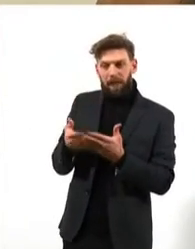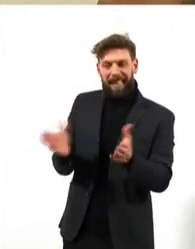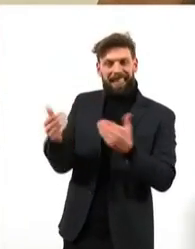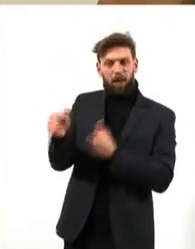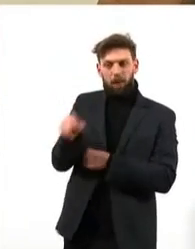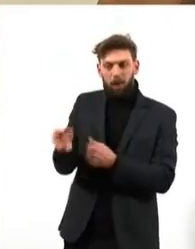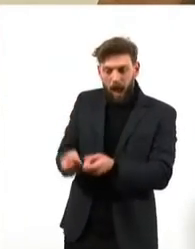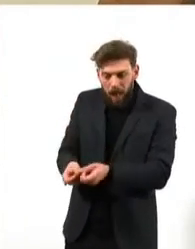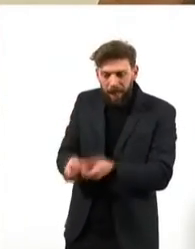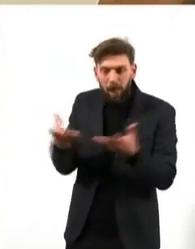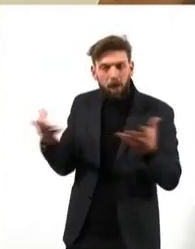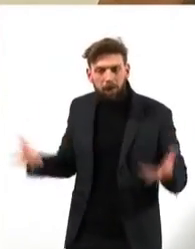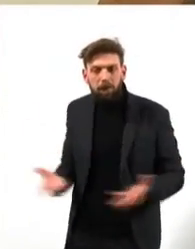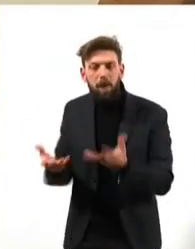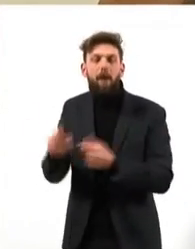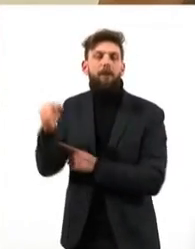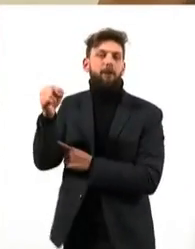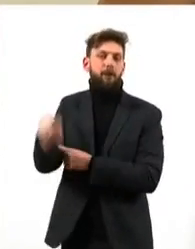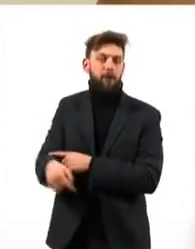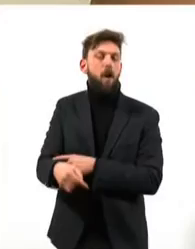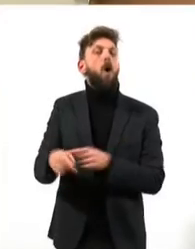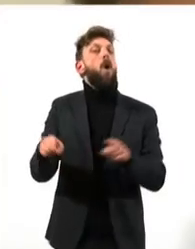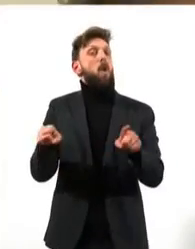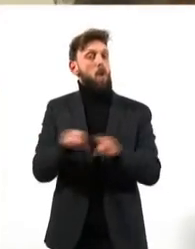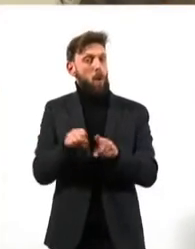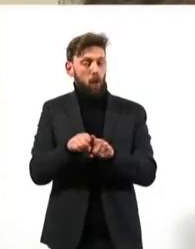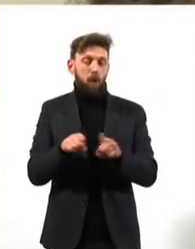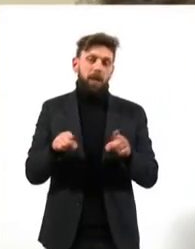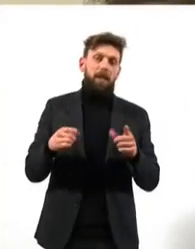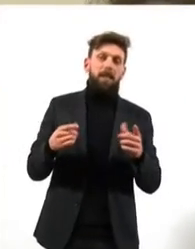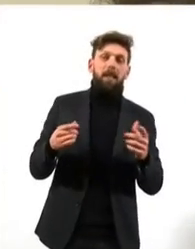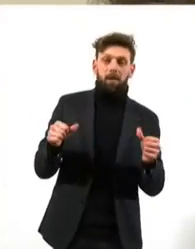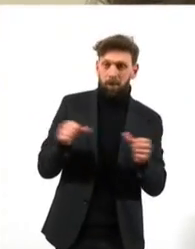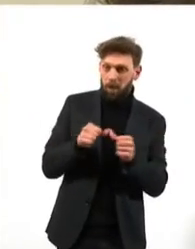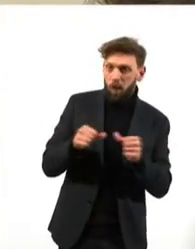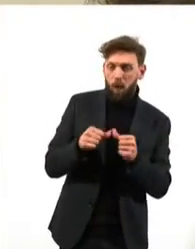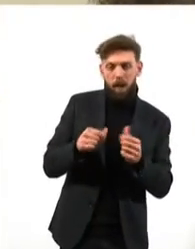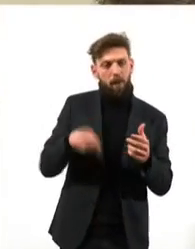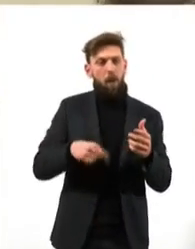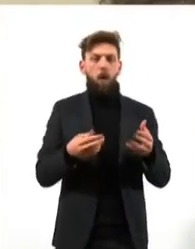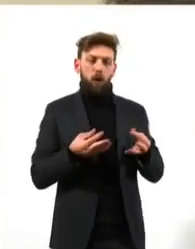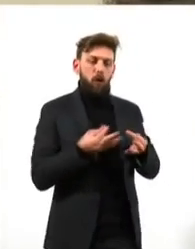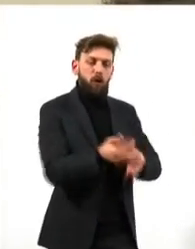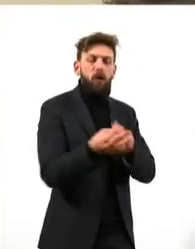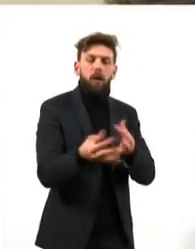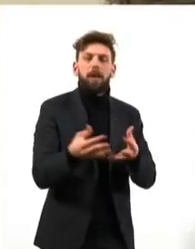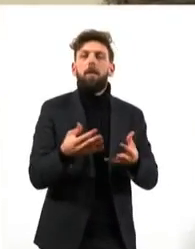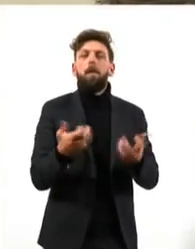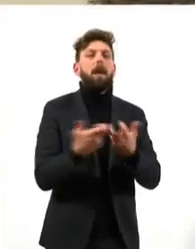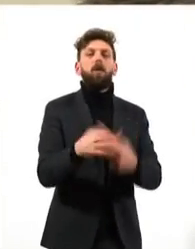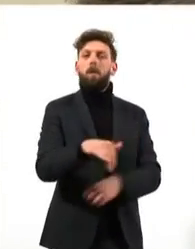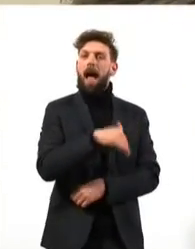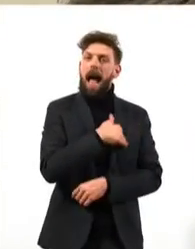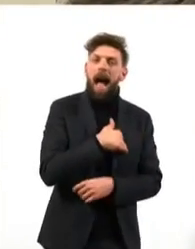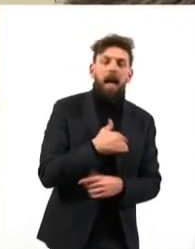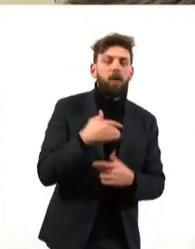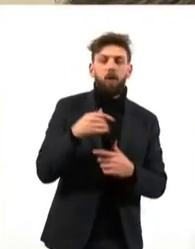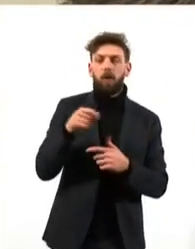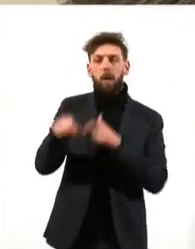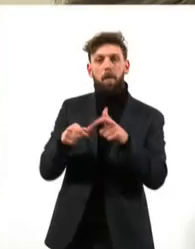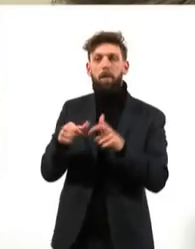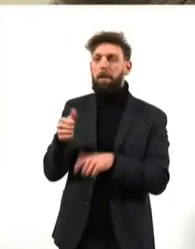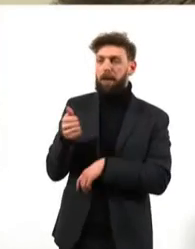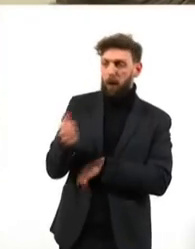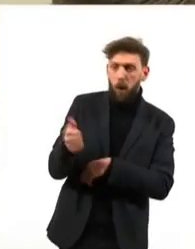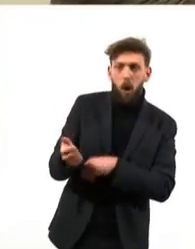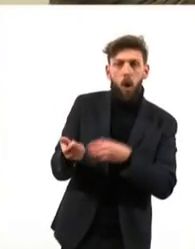secteur et en même temps il faudrait aussi vraiment sensibiliser que ce soit les agences, les créateurs de contenu